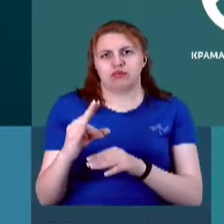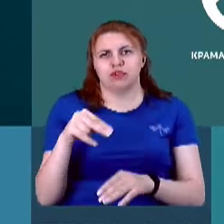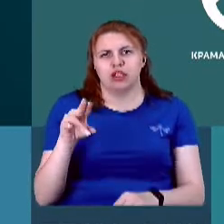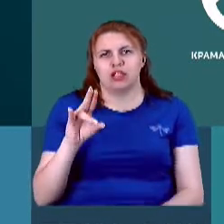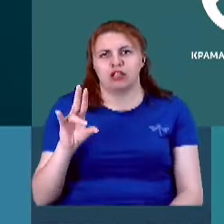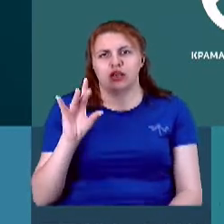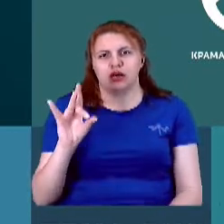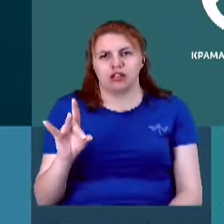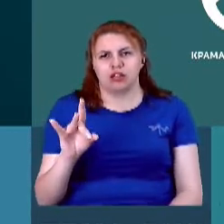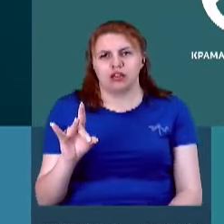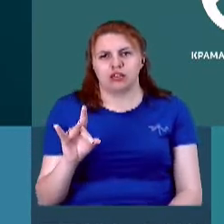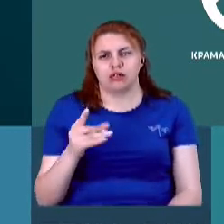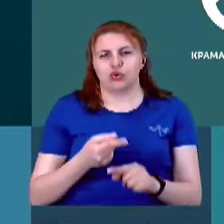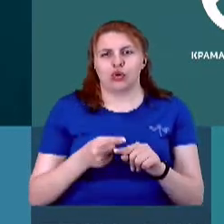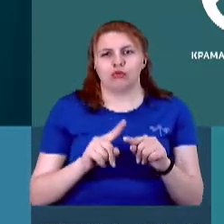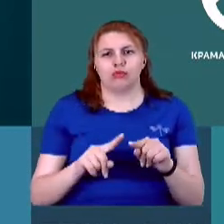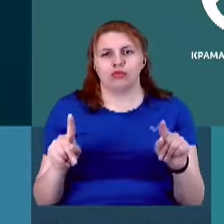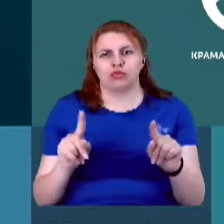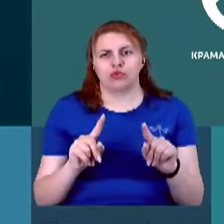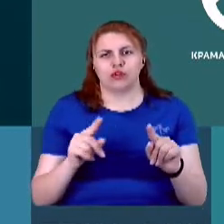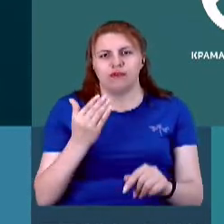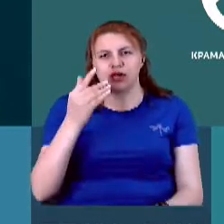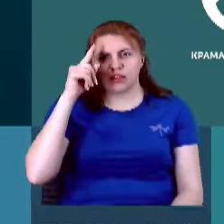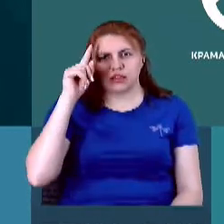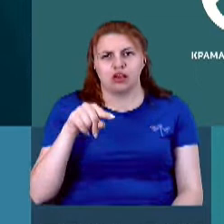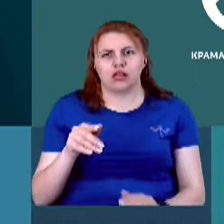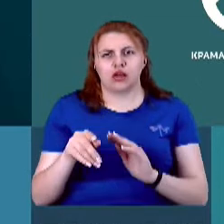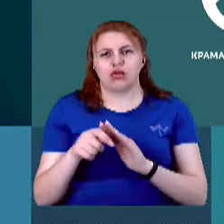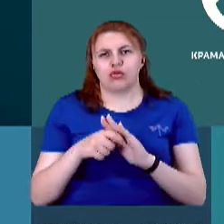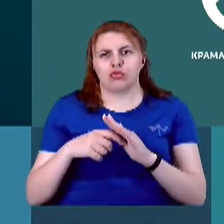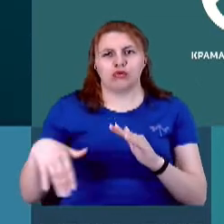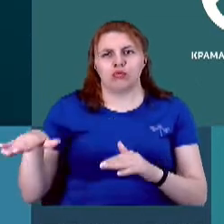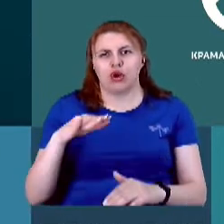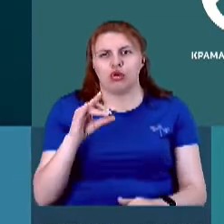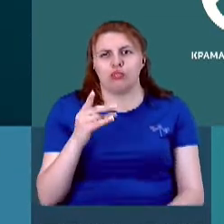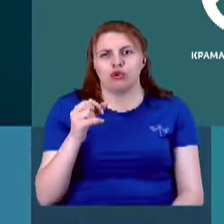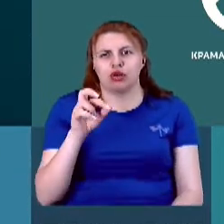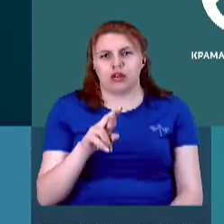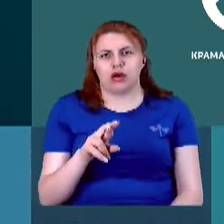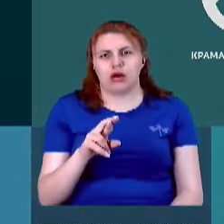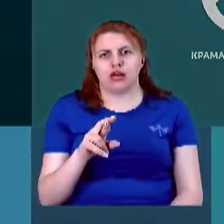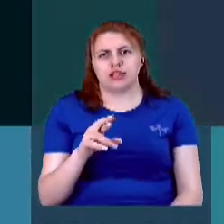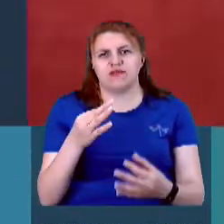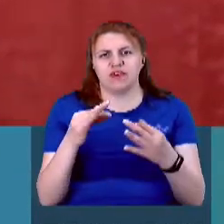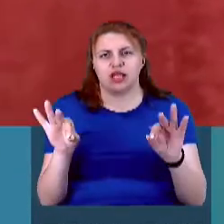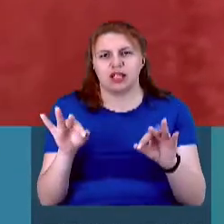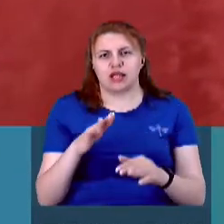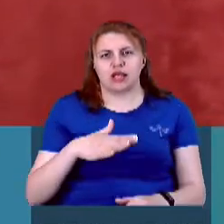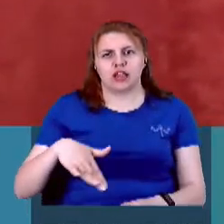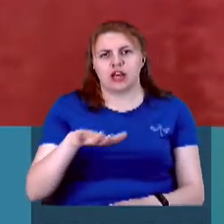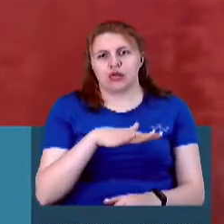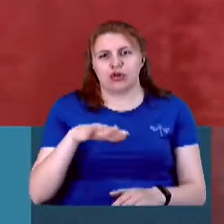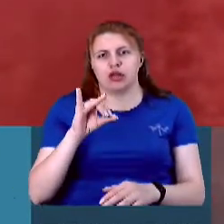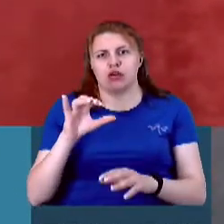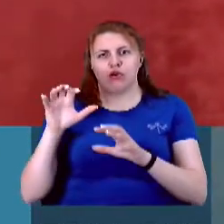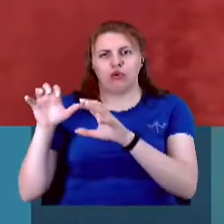Чому? Тому що, ви ж знаєте, на Донбасі тут комунікація звільнених територій і окупованих